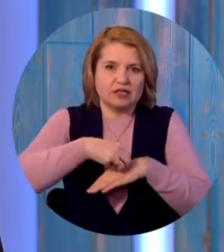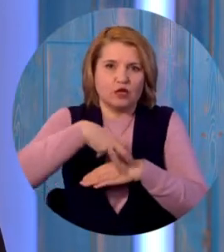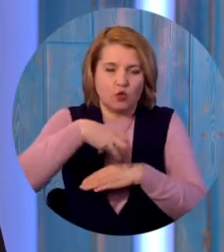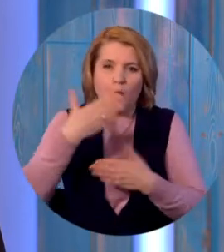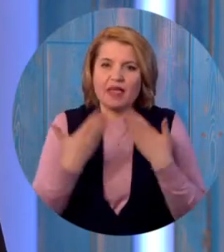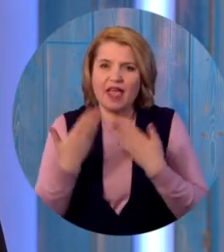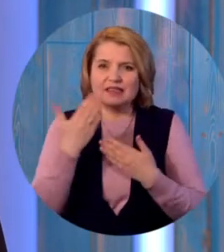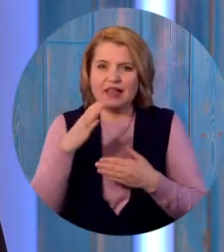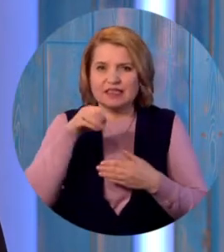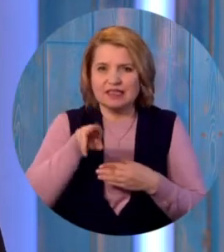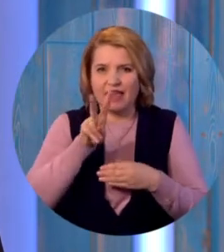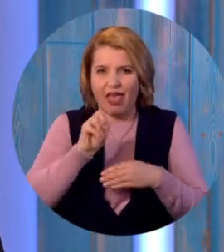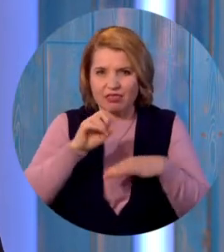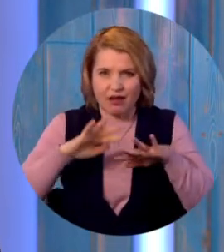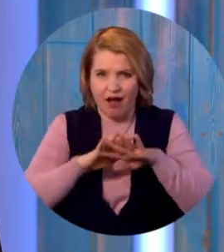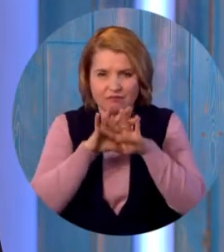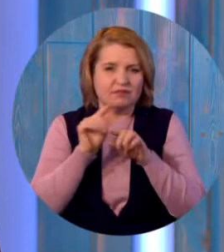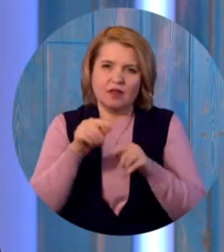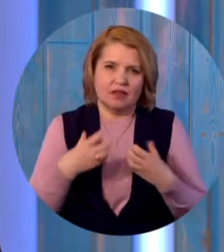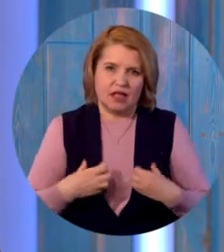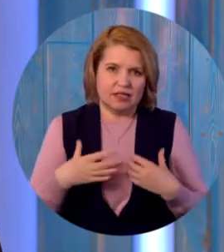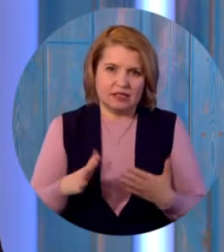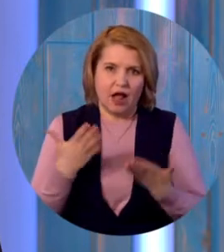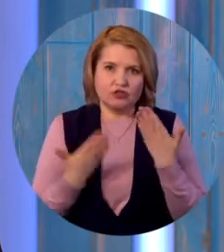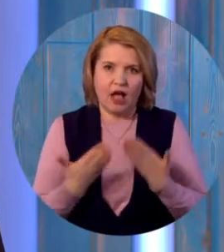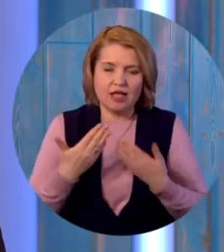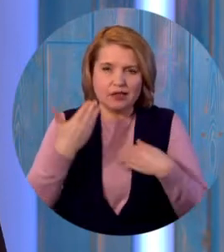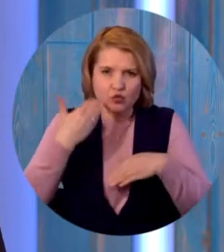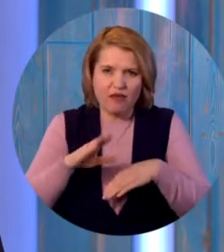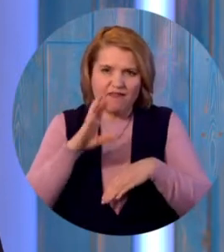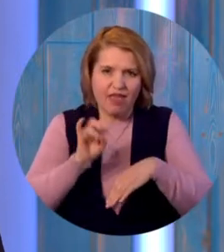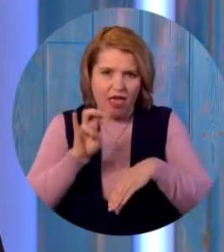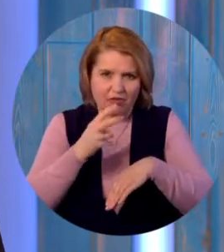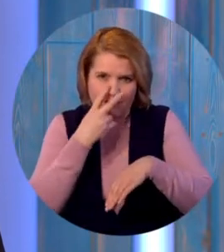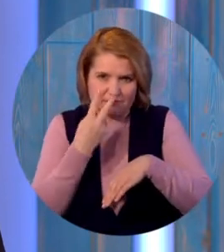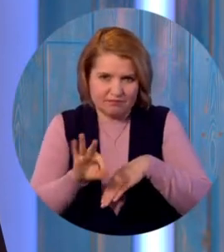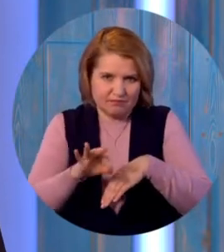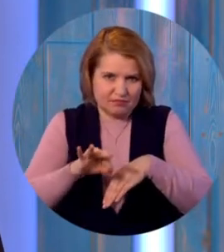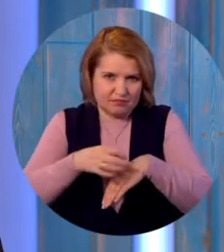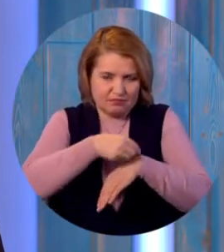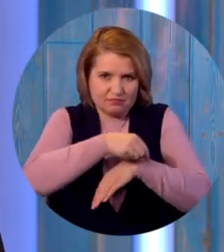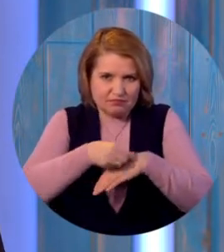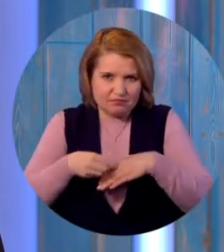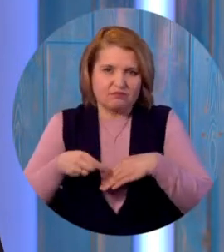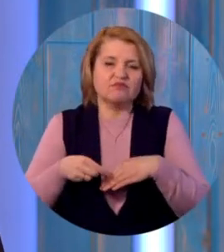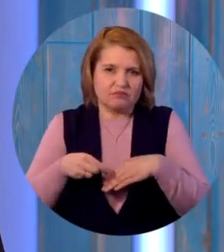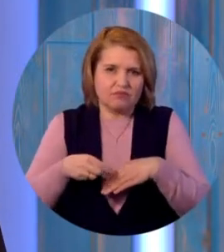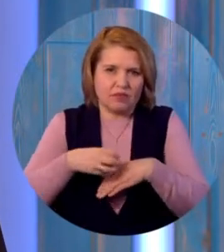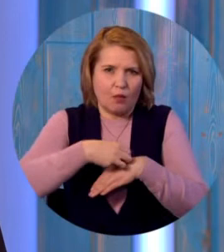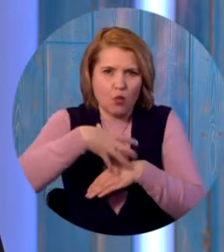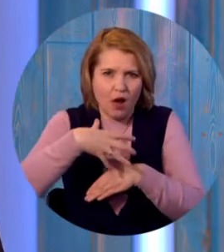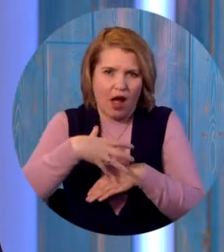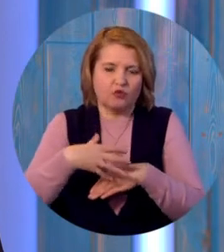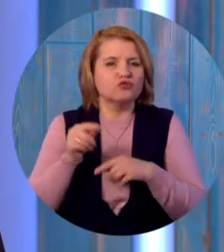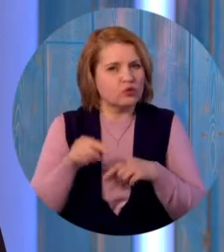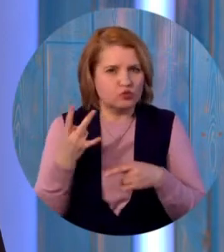да. Не страшно. Это не страшно. Если это уже выбухающие вены, гроздья, то, конечно, надо до беременности их полечить и спокойно